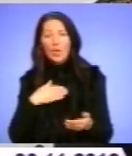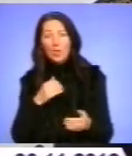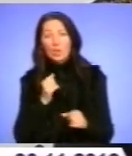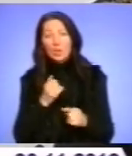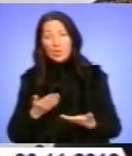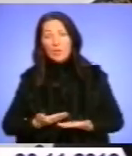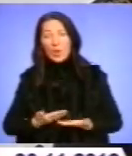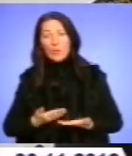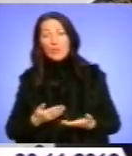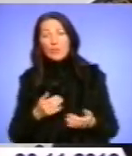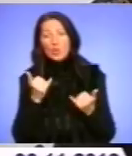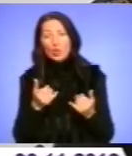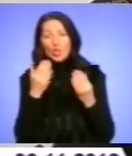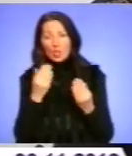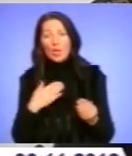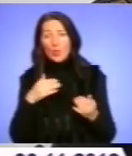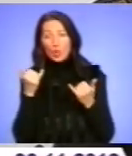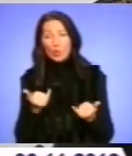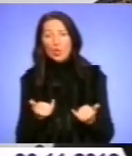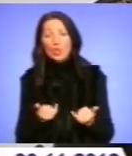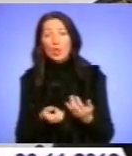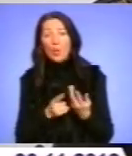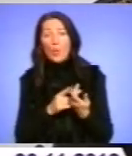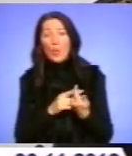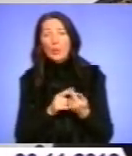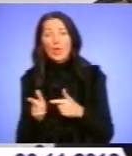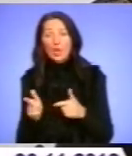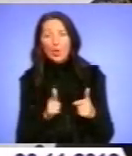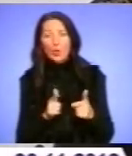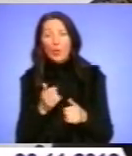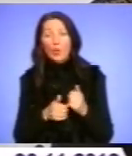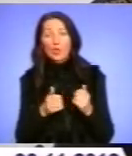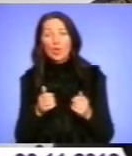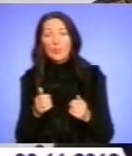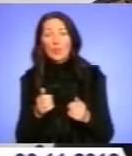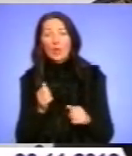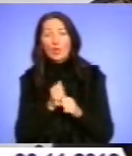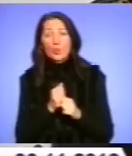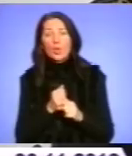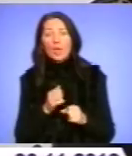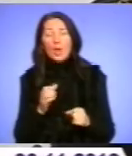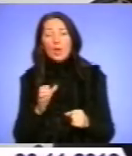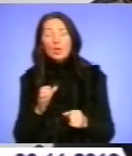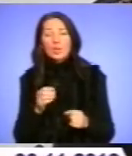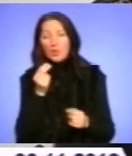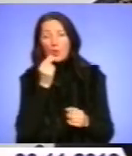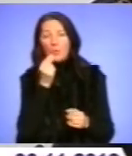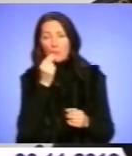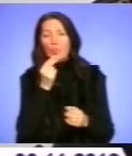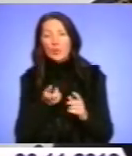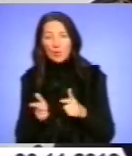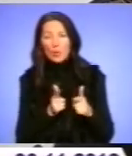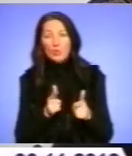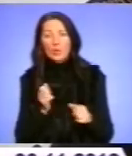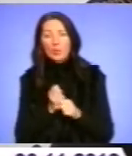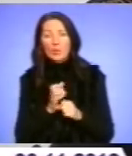функціонуємо. Тобто на сьогоднішній день ми повністю провели заготовку в кожній колонії, зробили соління повністю, ви в будь-який час можете приїхати